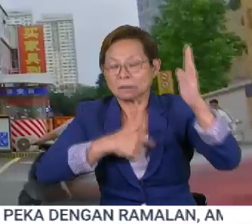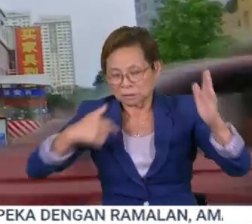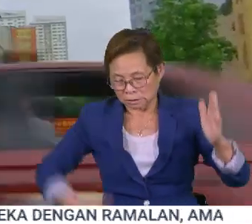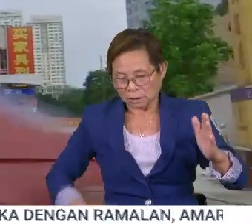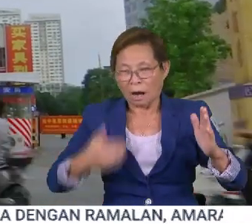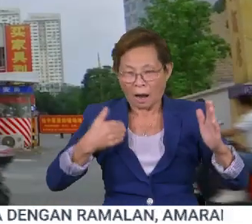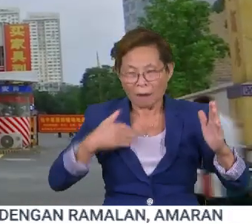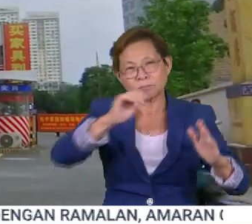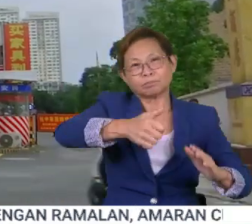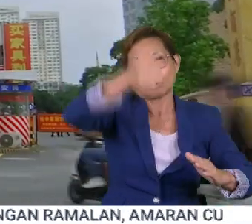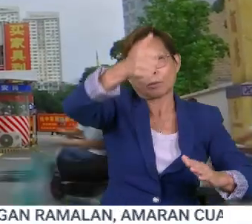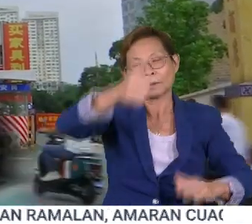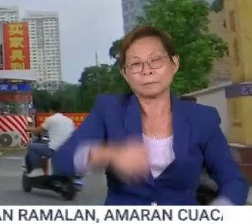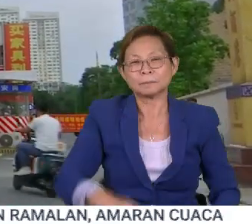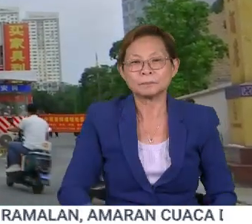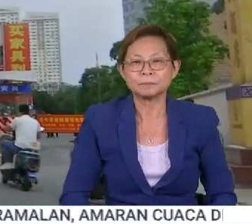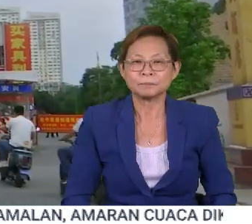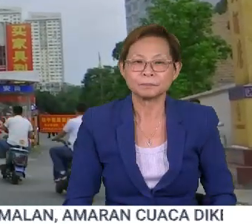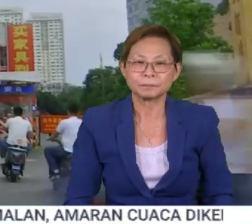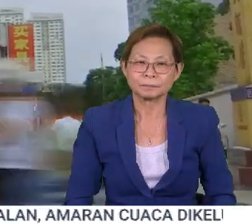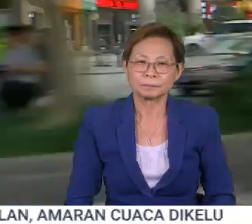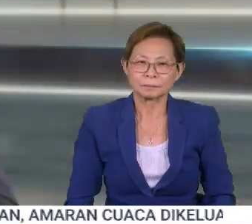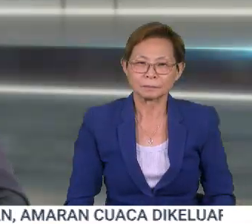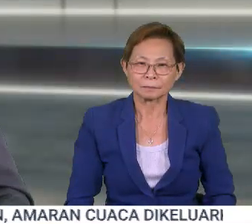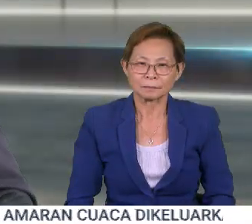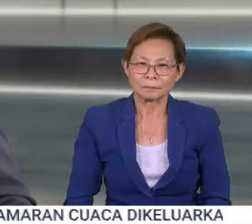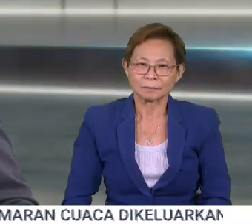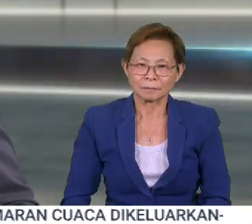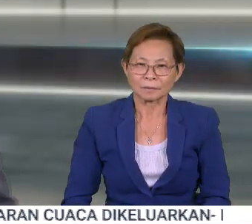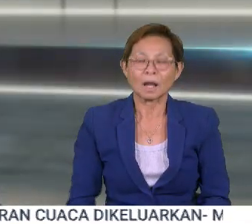turut diberi keutamaan. Baik, mengenai